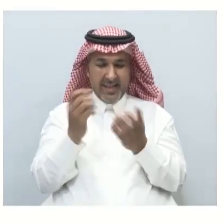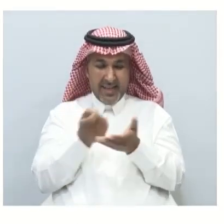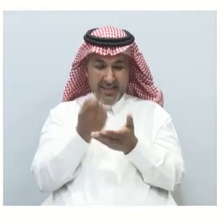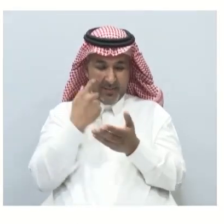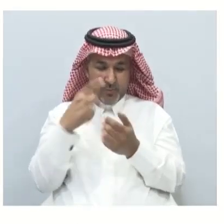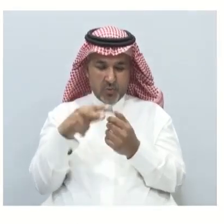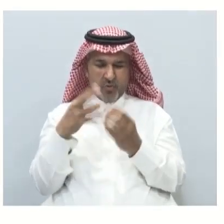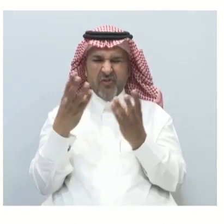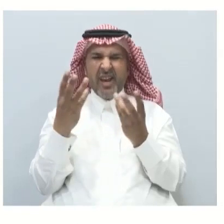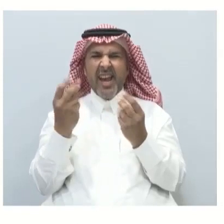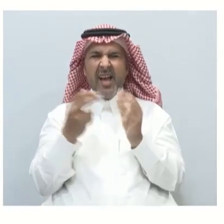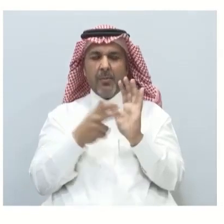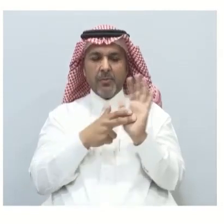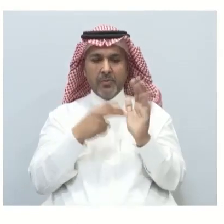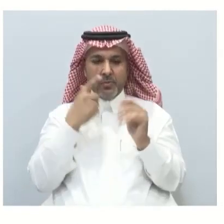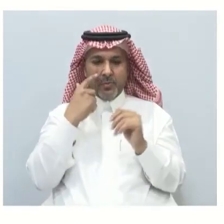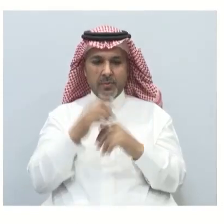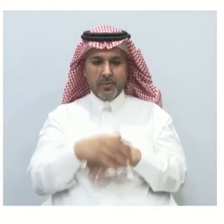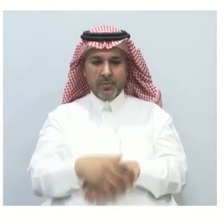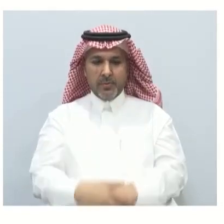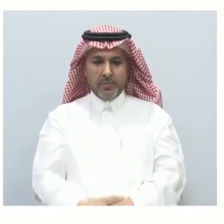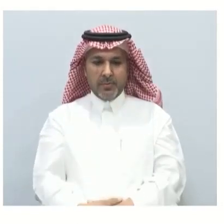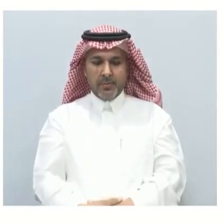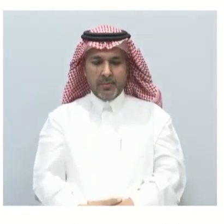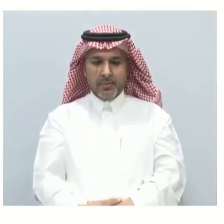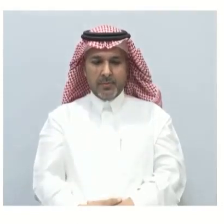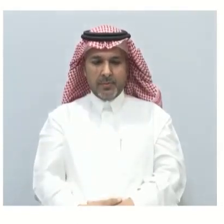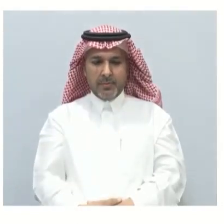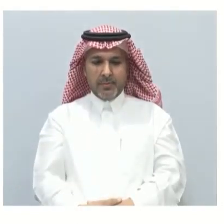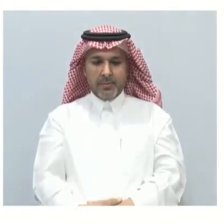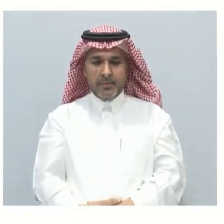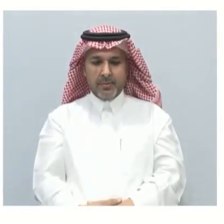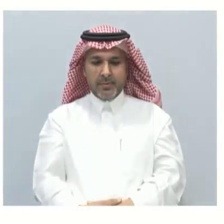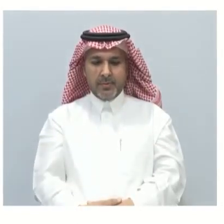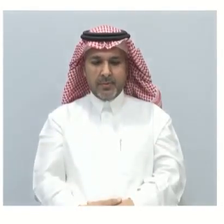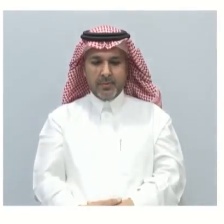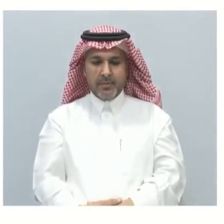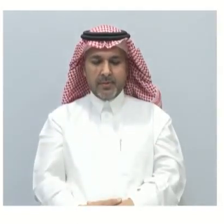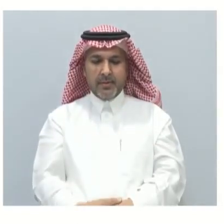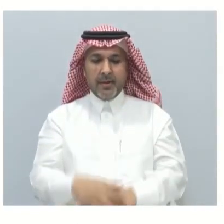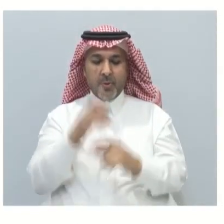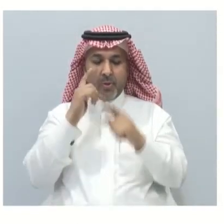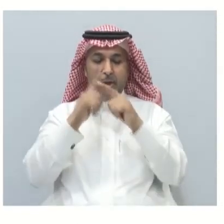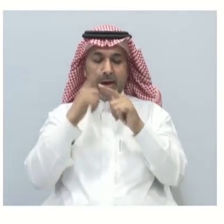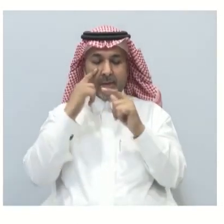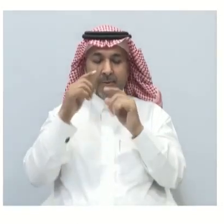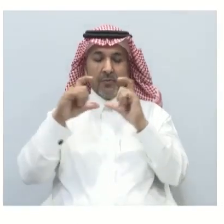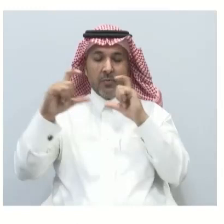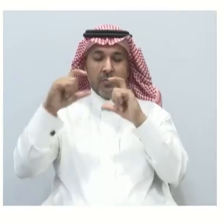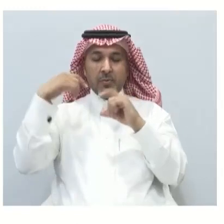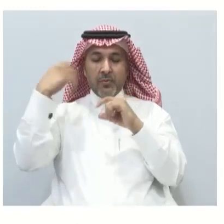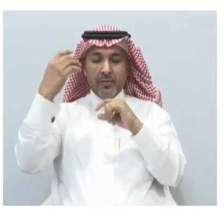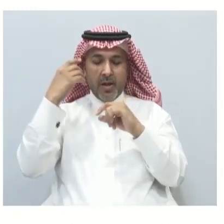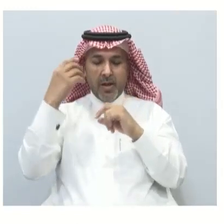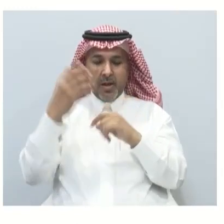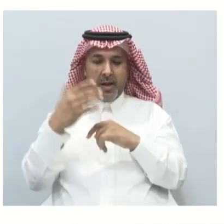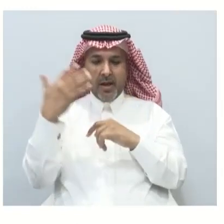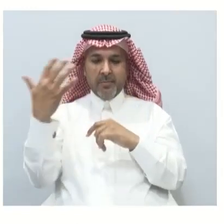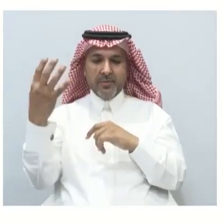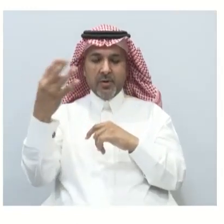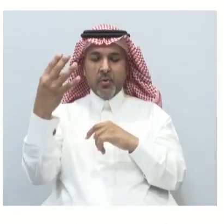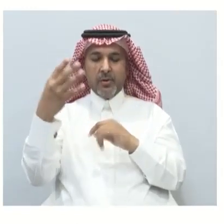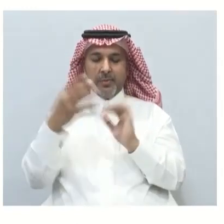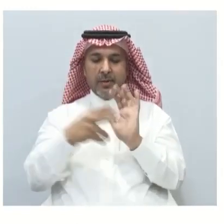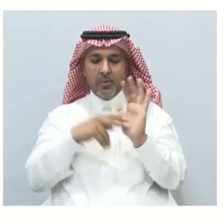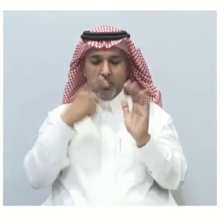320000000 ان شاء الله عدد الاصفار صحيح ضرب 0.6 الكل اس